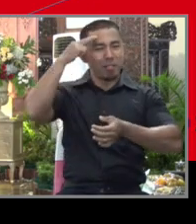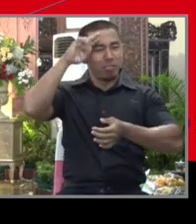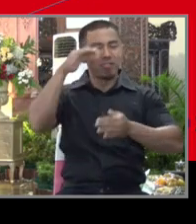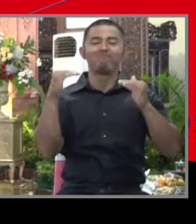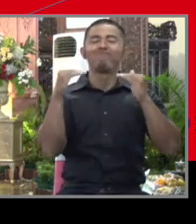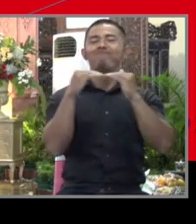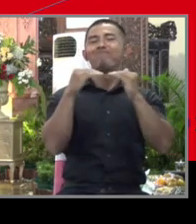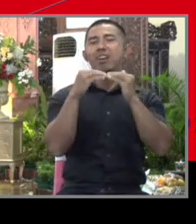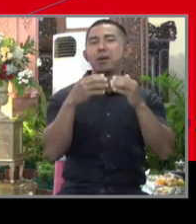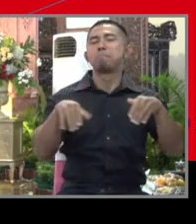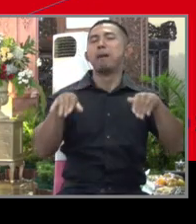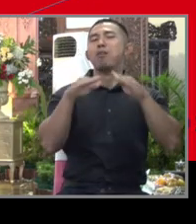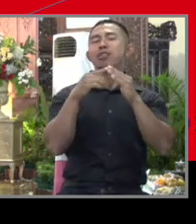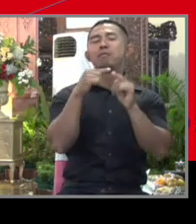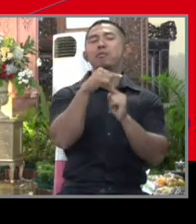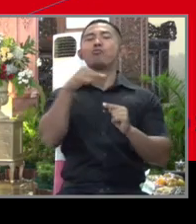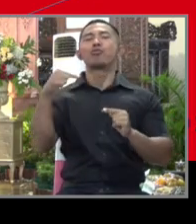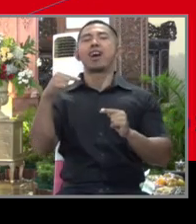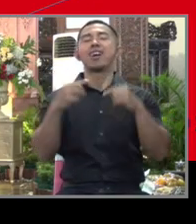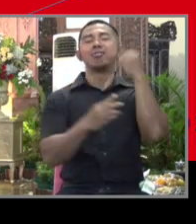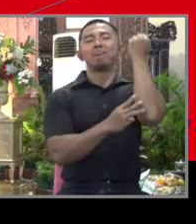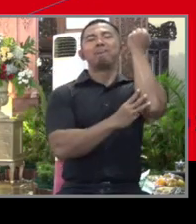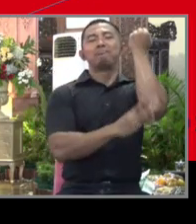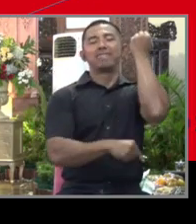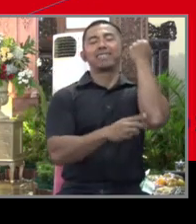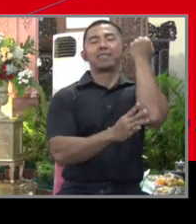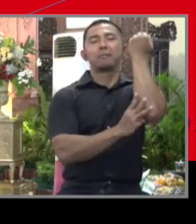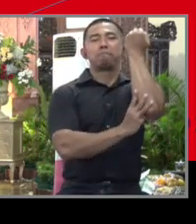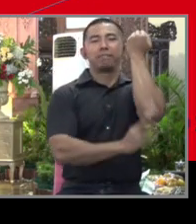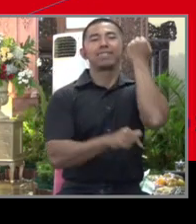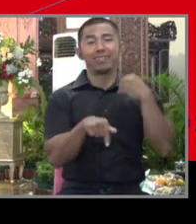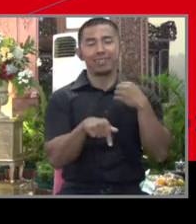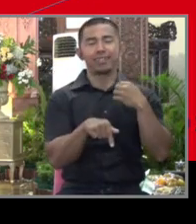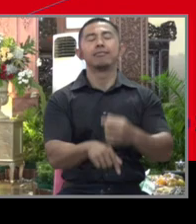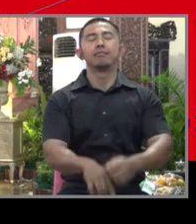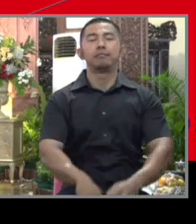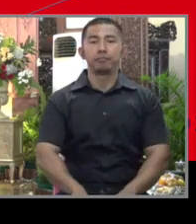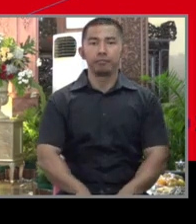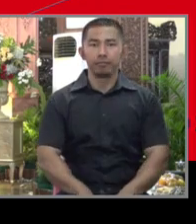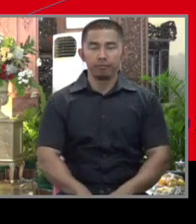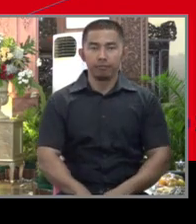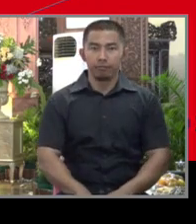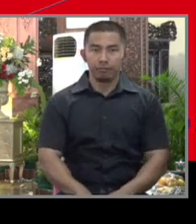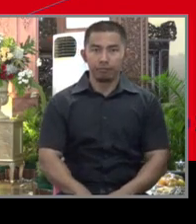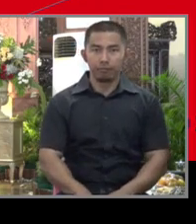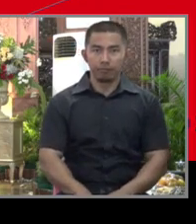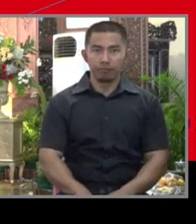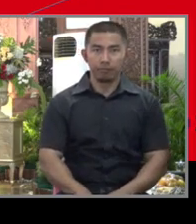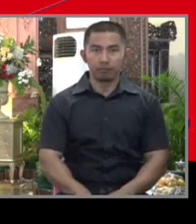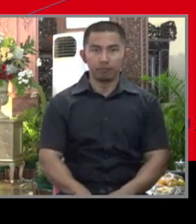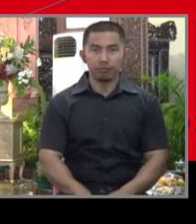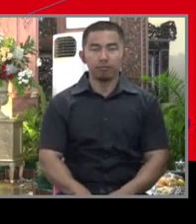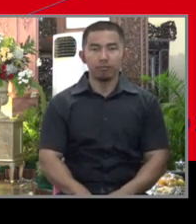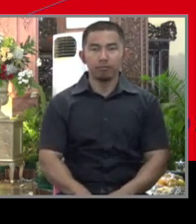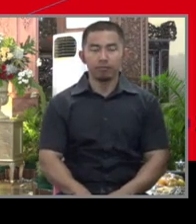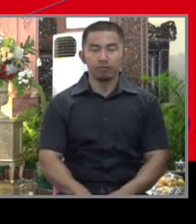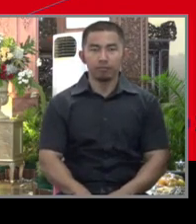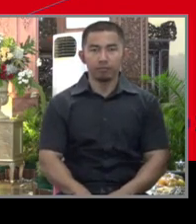pembangunan dan mengurangi kesenjangan antar wilayah kabupaten dan kota secara komprehensif,